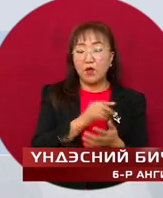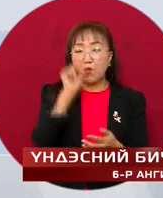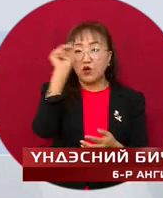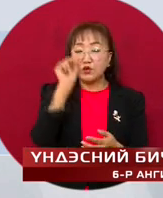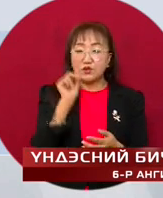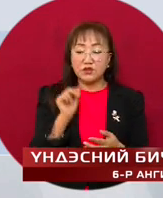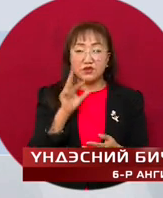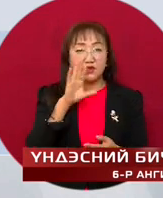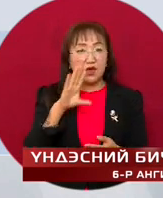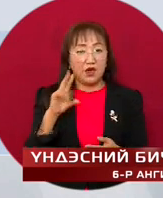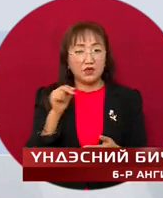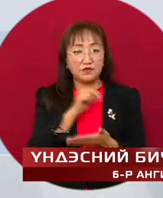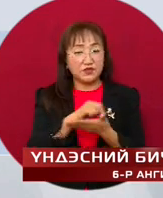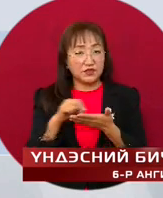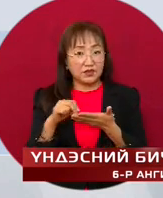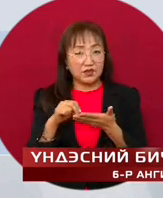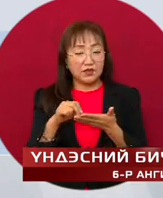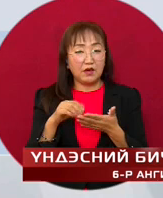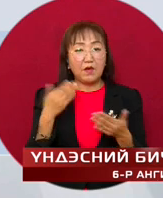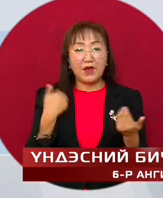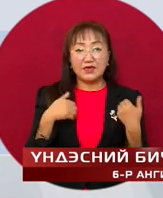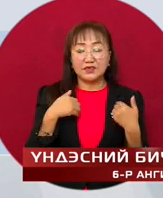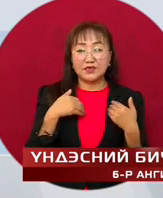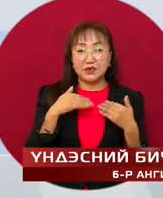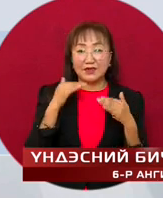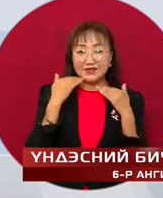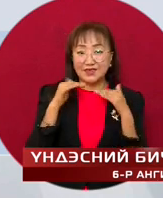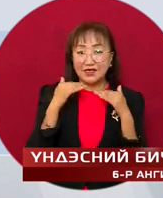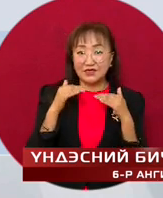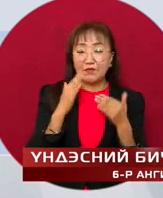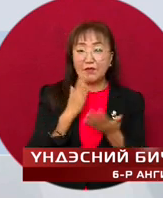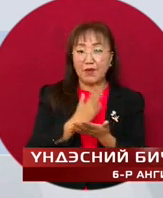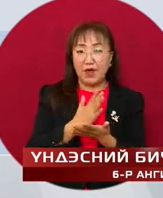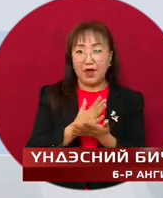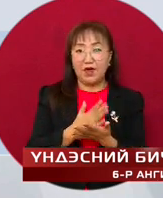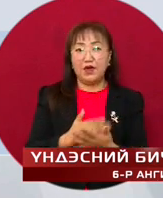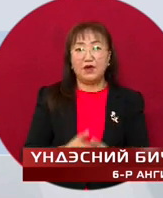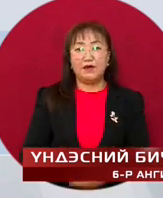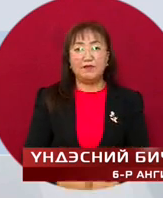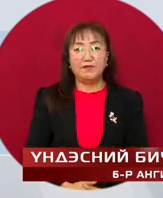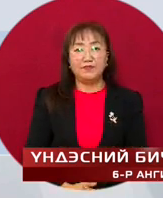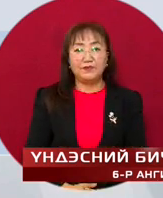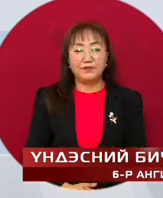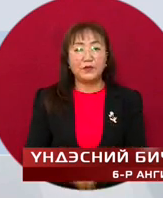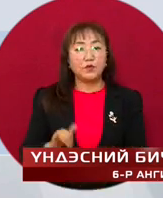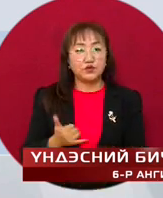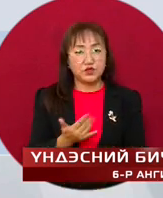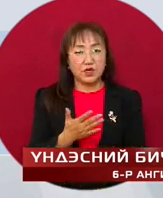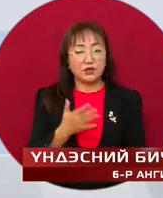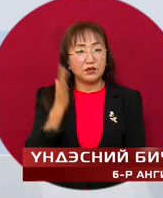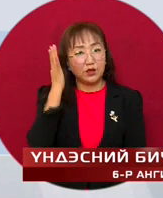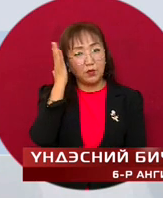яаж бичдэг вэ гэдэг үсэг үзэх явцад багш нар нь Тийлгэлийн нөхцлүүдийг бас товчхон тайлбарлаад явсан. Тийм учраас хүүхдүүд та